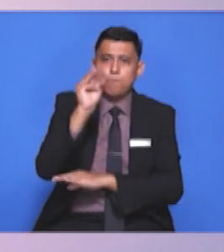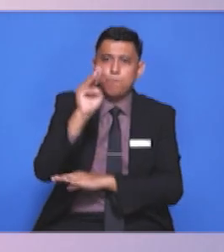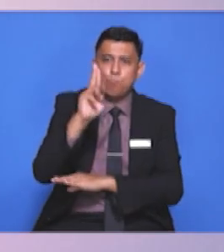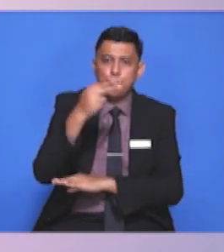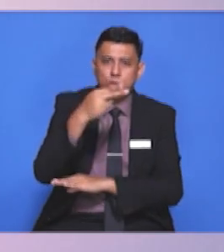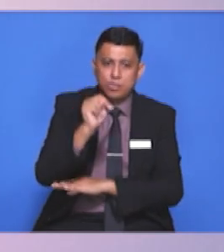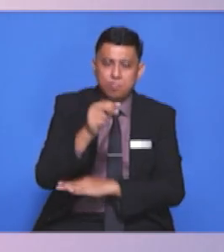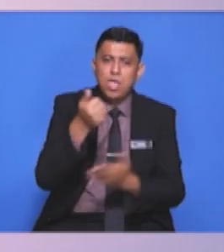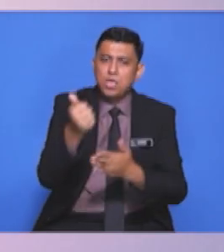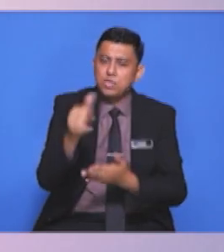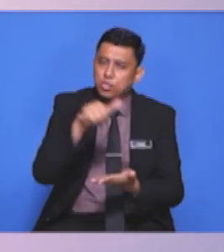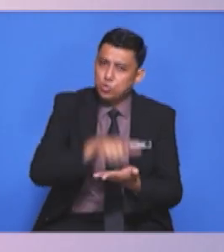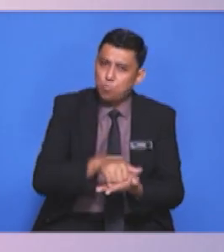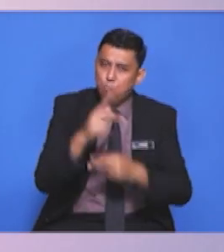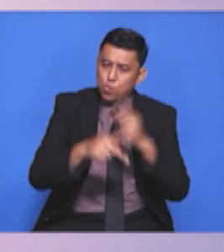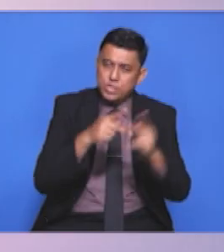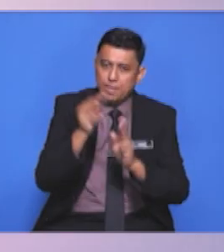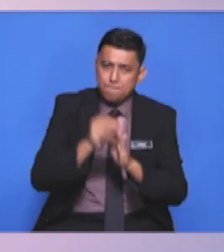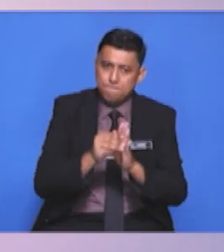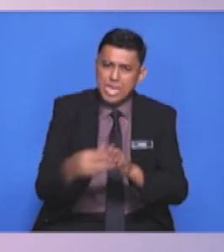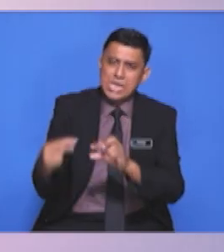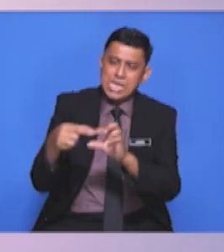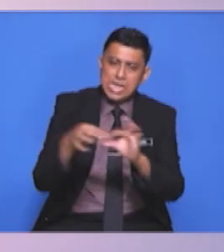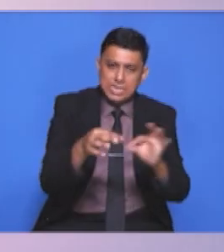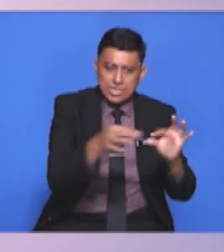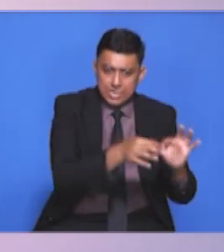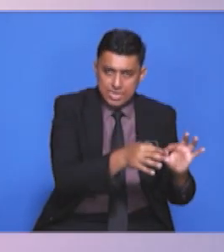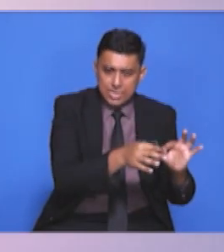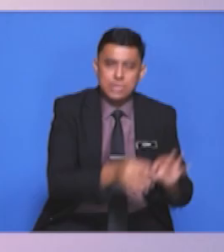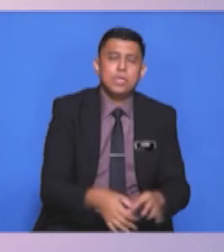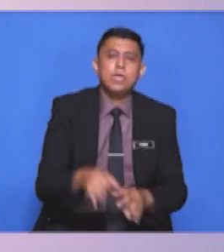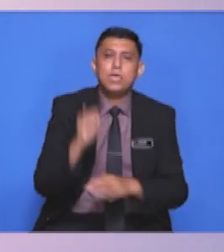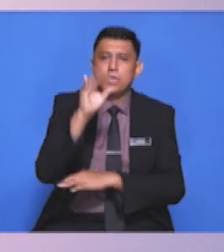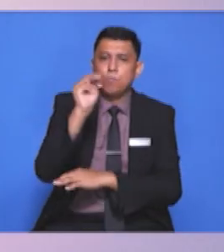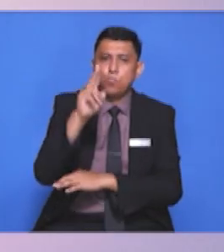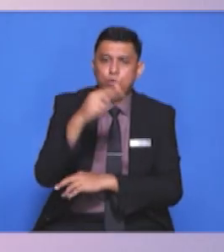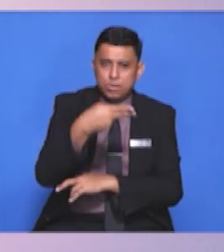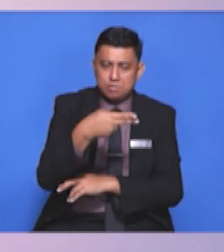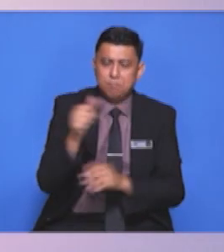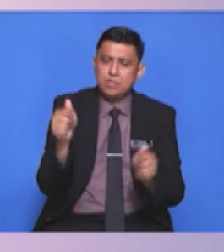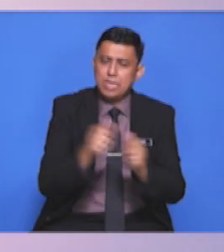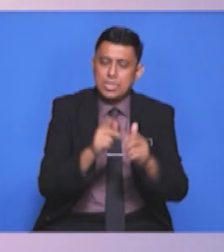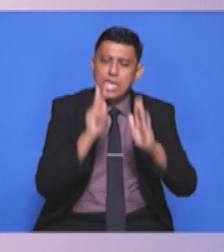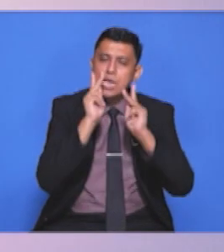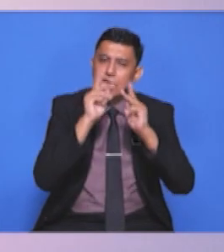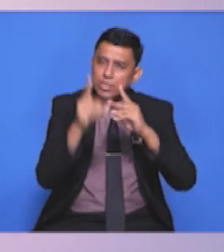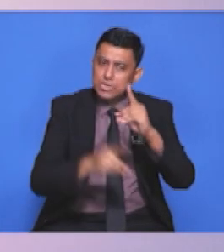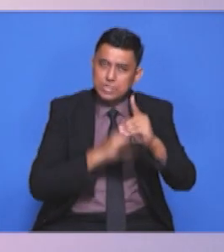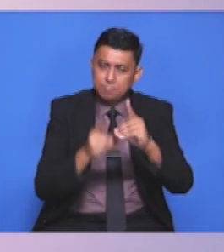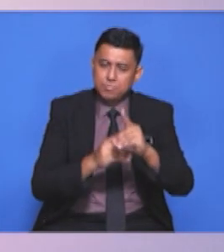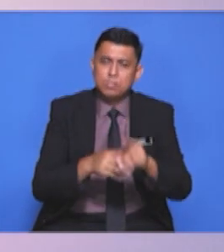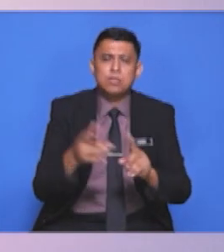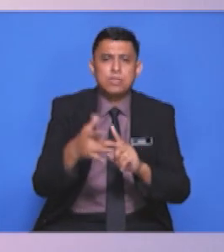yaitu proses yang menggandengkan imbuhan pada kata dasar terdapat empat jenis